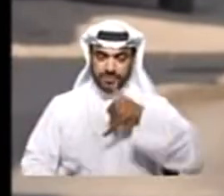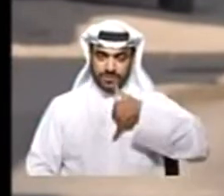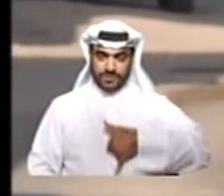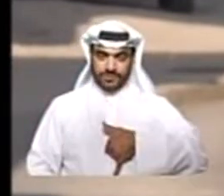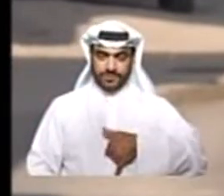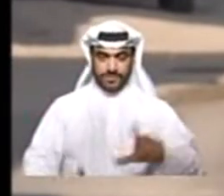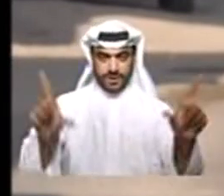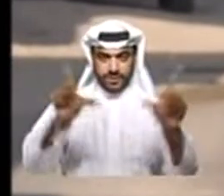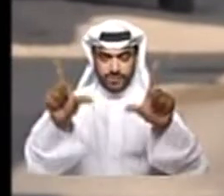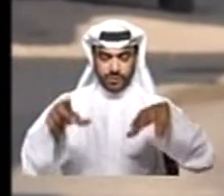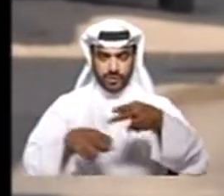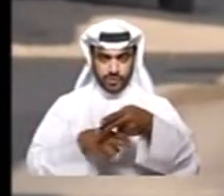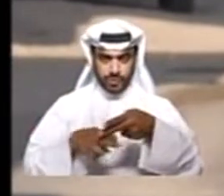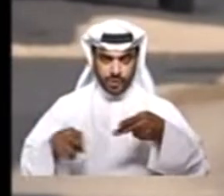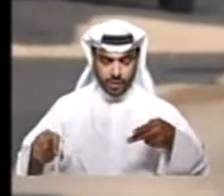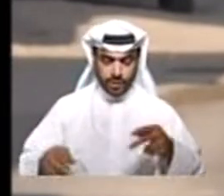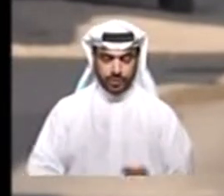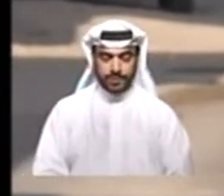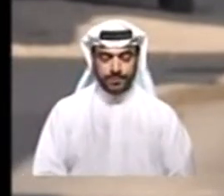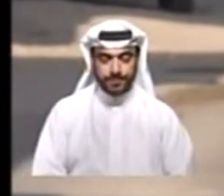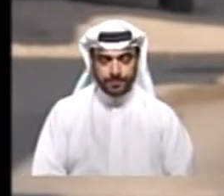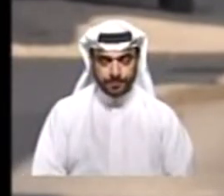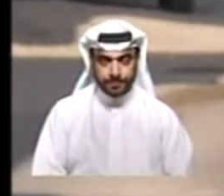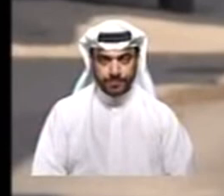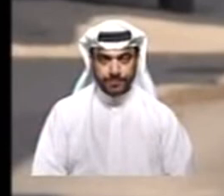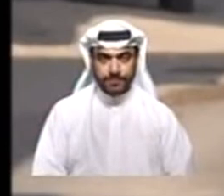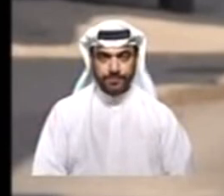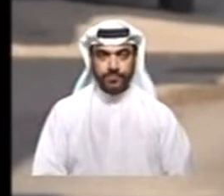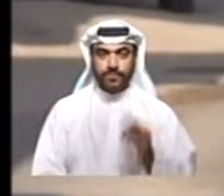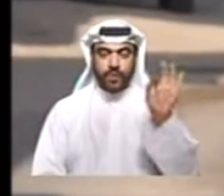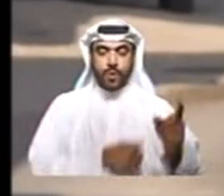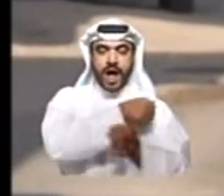مروى النبيل، لتلفزيون دولة الكويت، عدن.